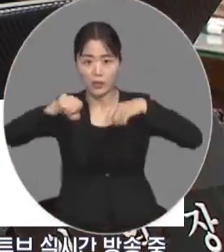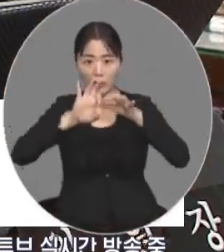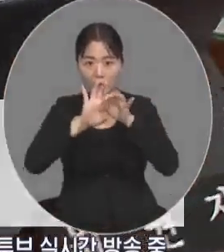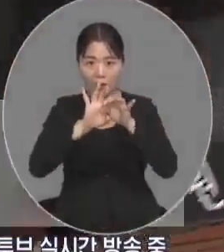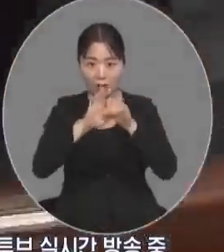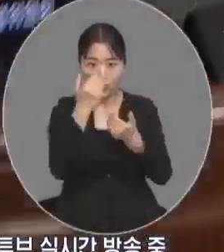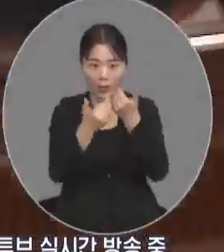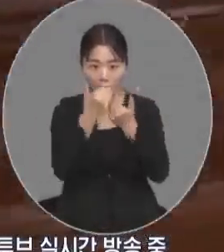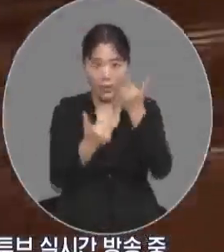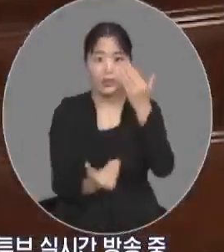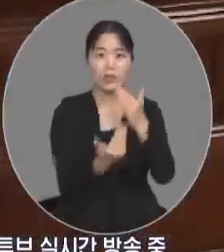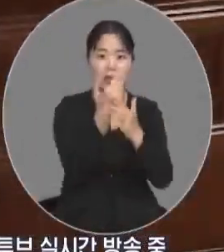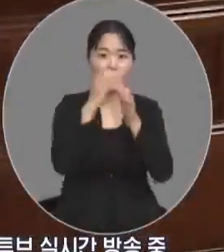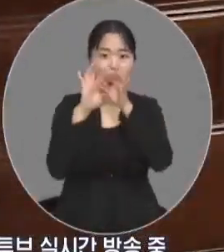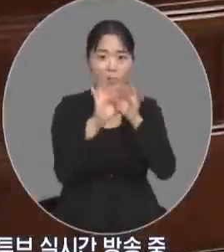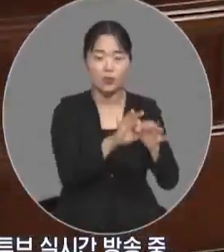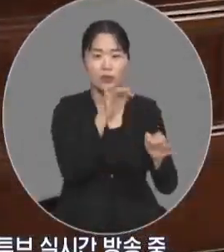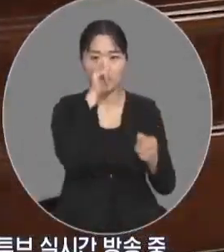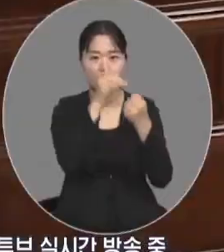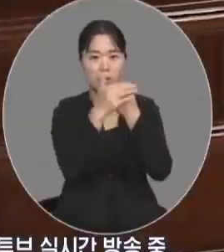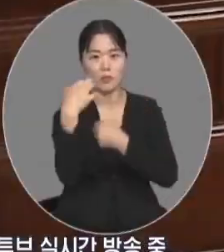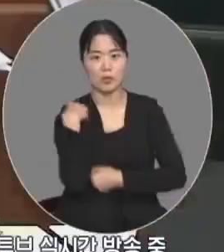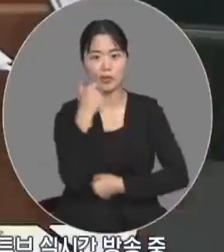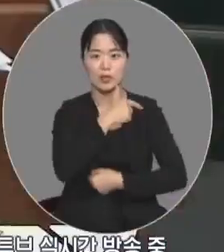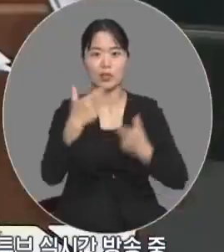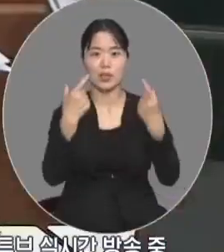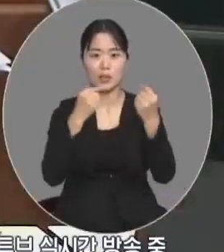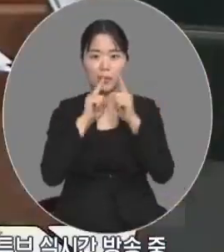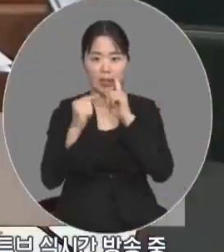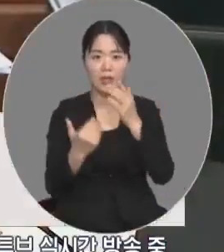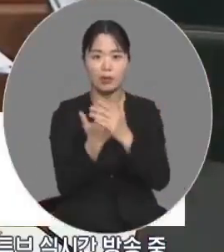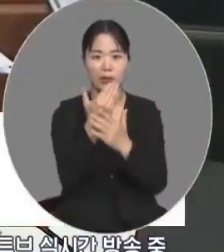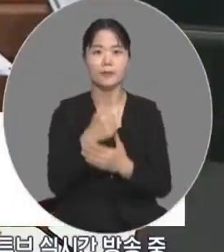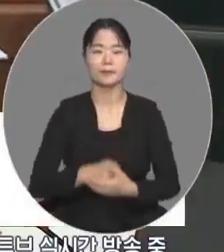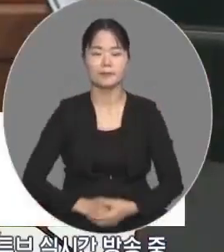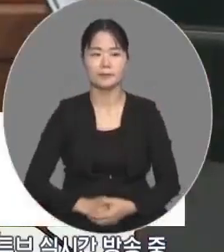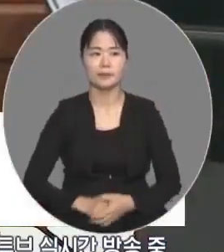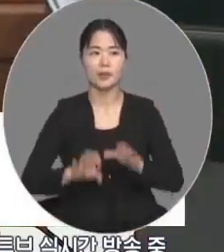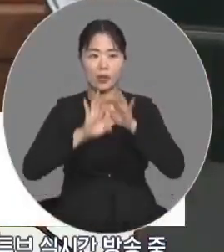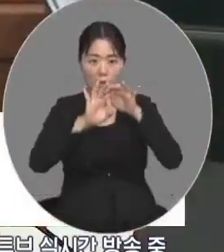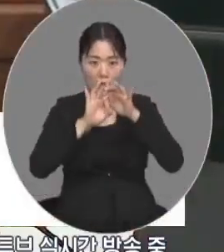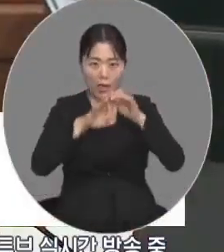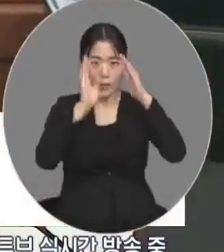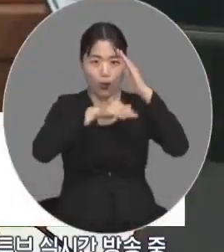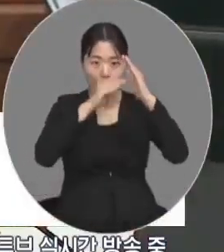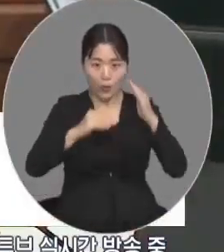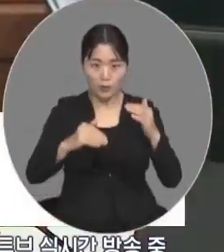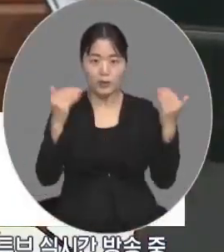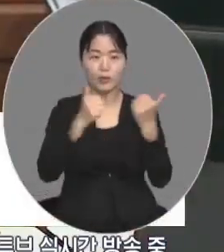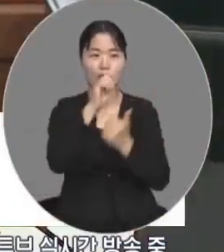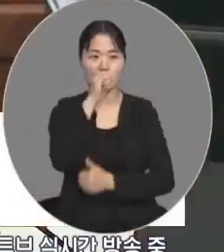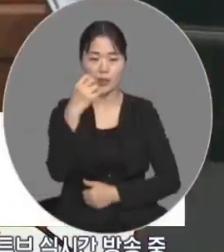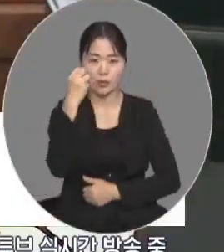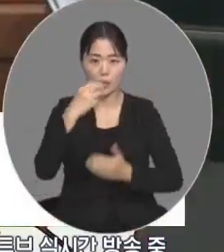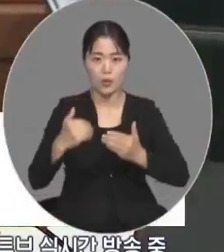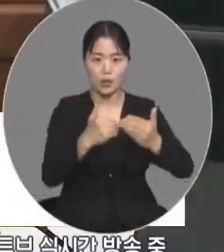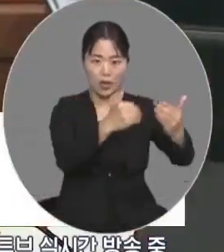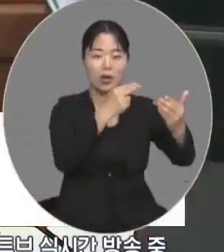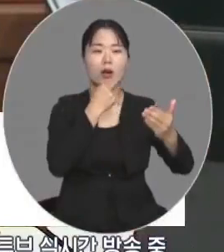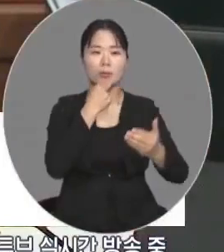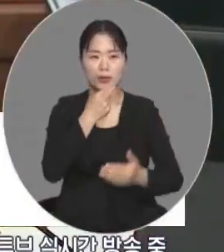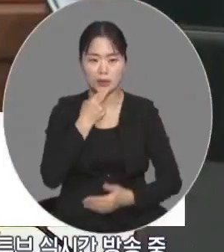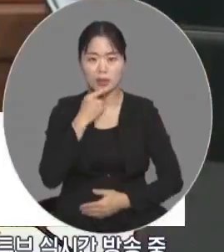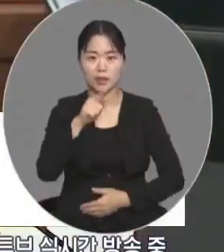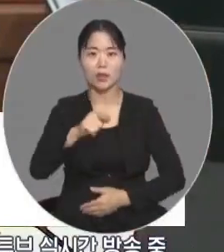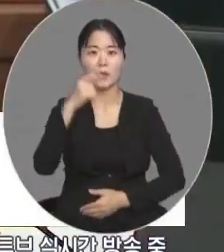대한 부담도 컸을 거란 관측입니다. 집행부는 공청회나 공무원화 과정도 없이 평상 제작을